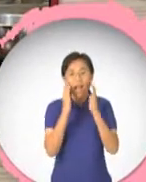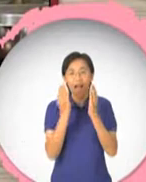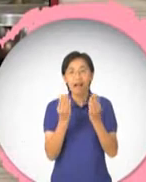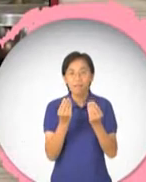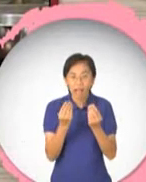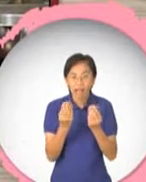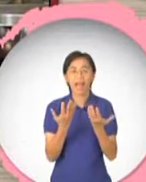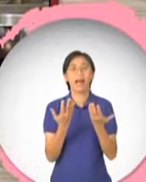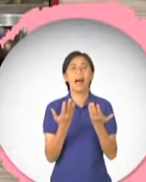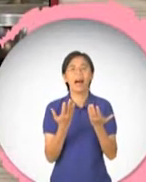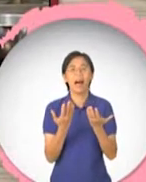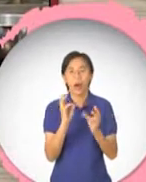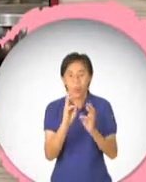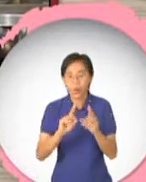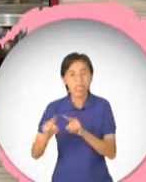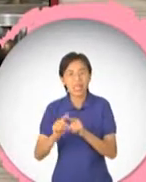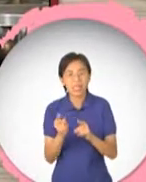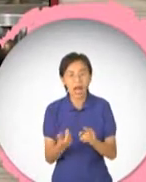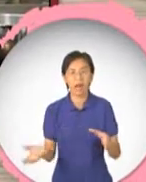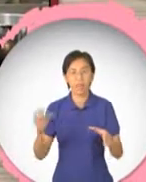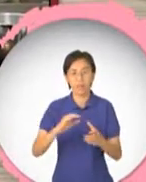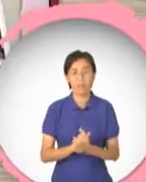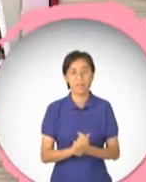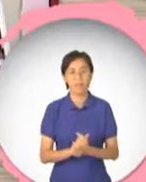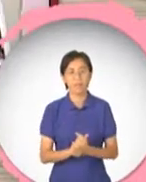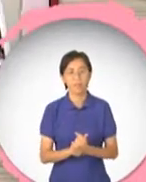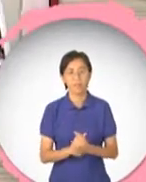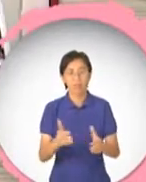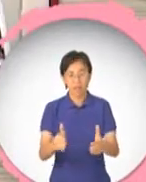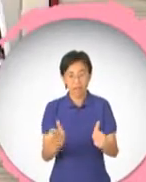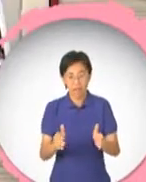คะก็จะมีส่วนของแป้งนะคะ